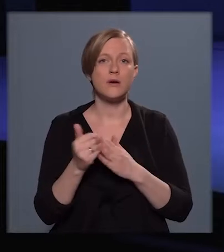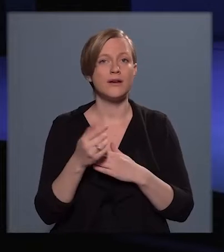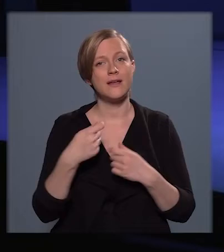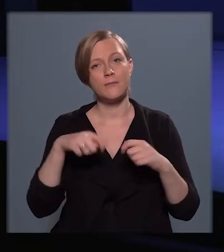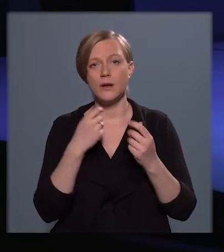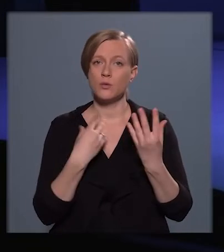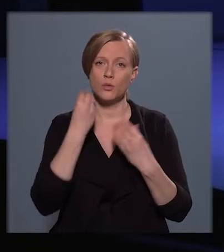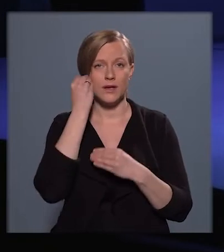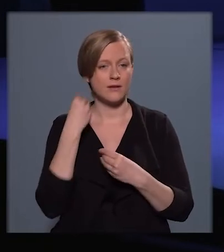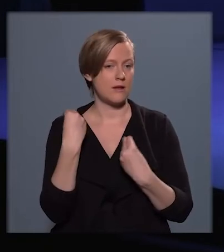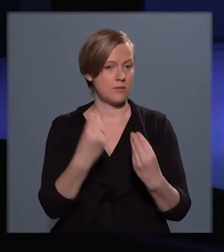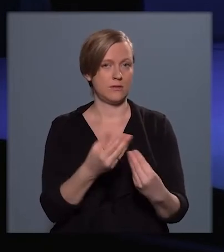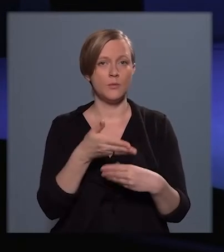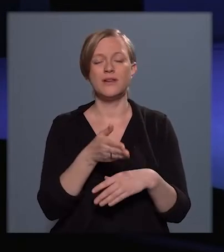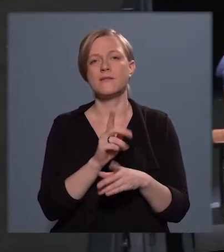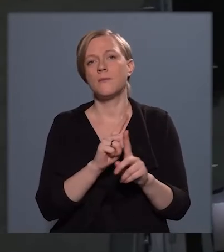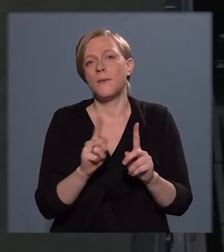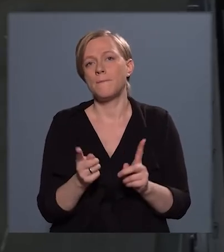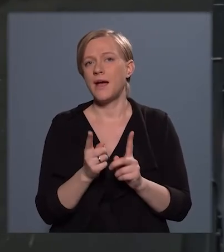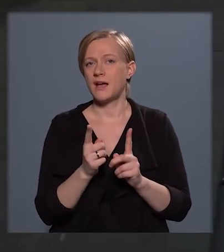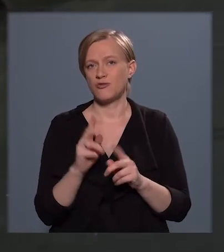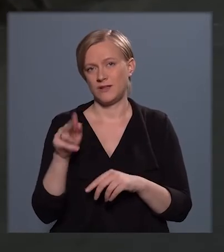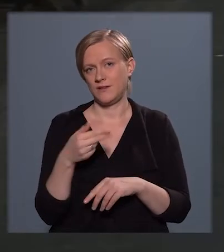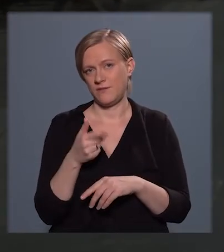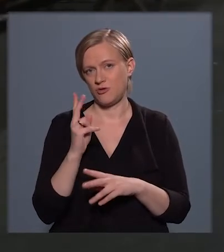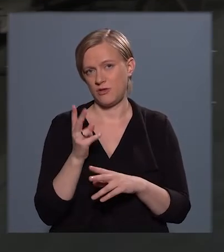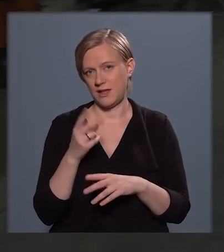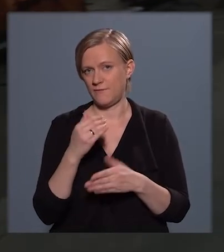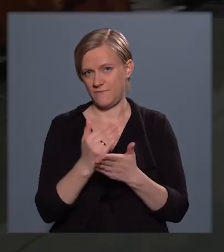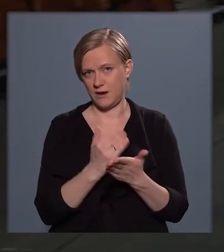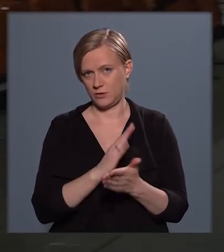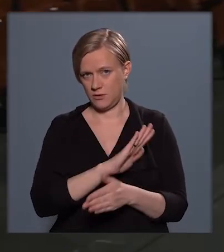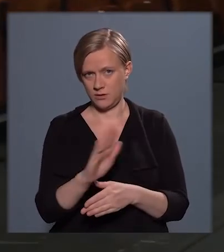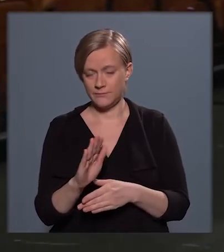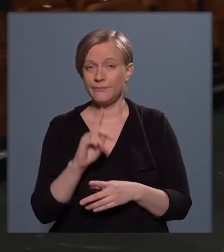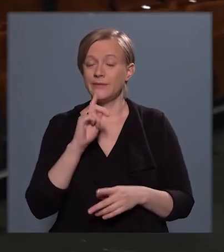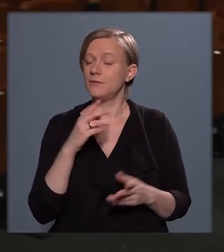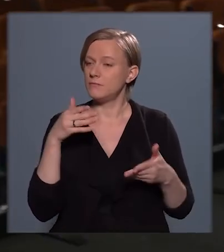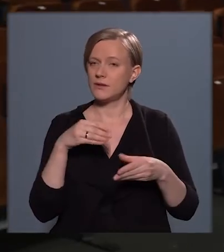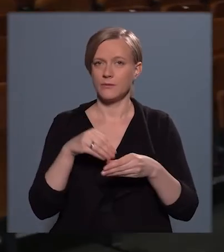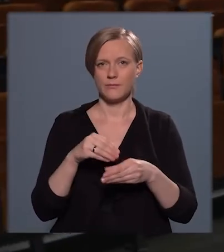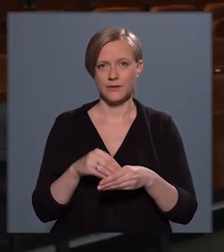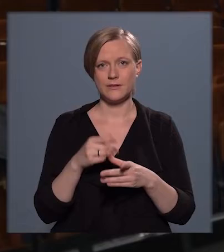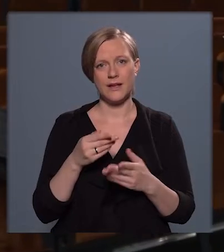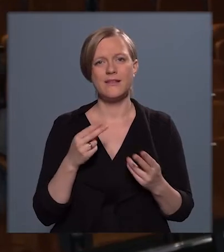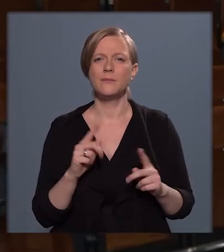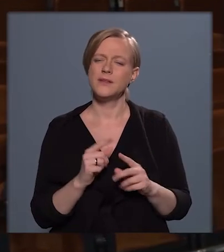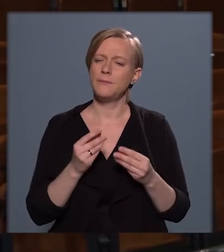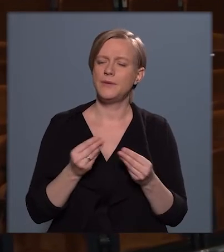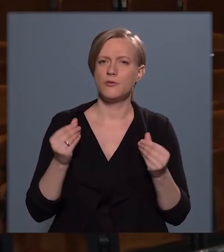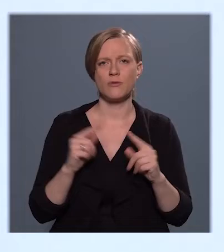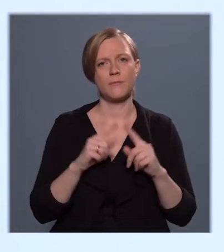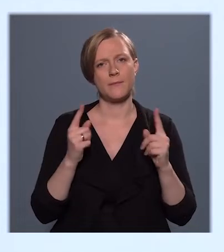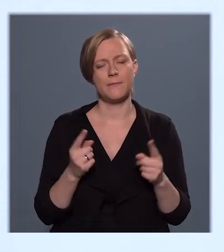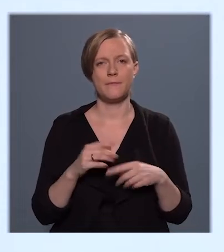új értelmet kapott. Ez nyilván majd egy más típusú kihívás jelentés feladatot, de bízom benne, hogy az azért egy kicsit minőségben